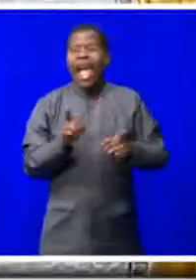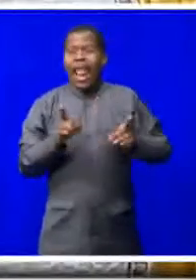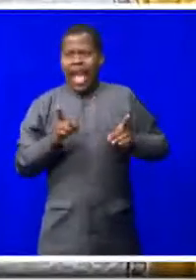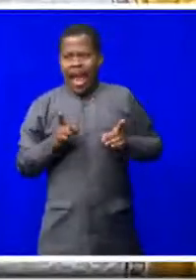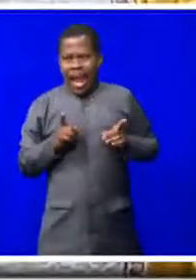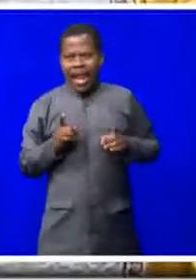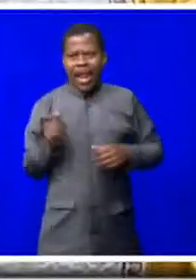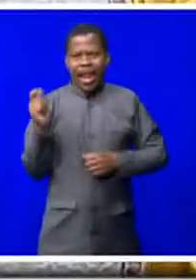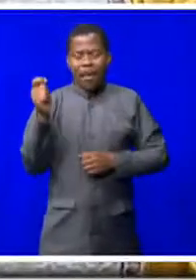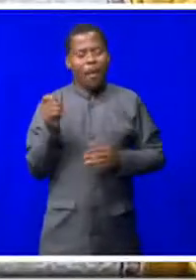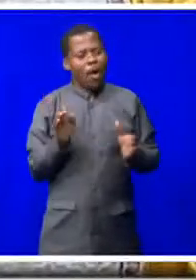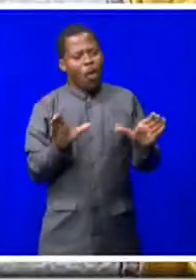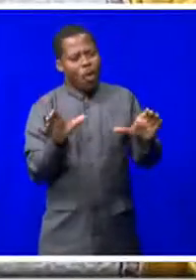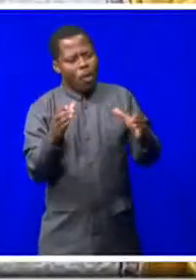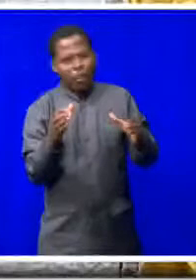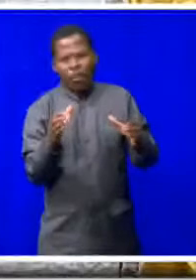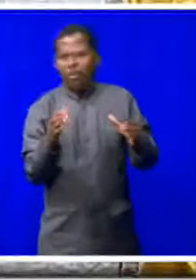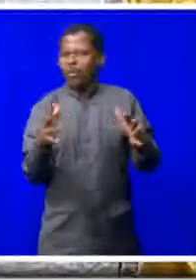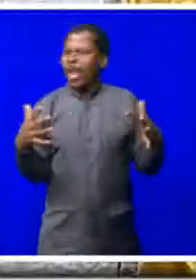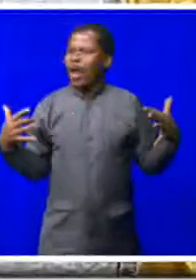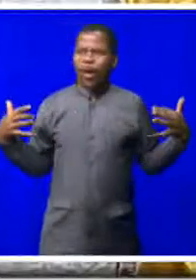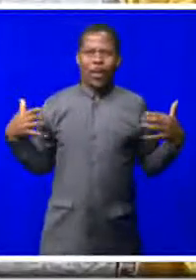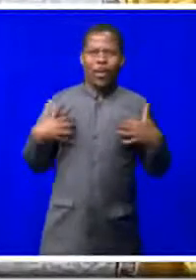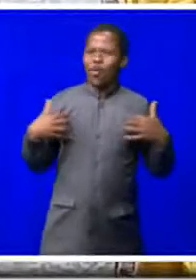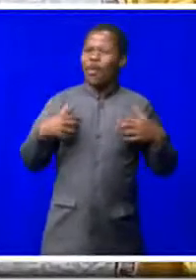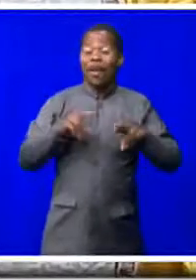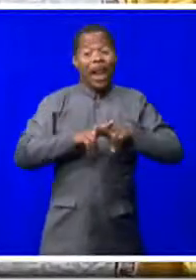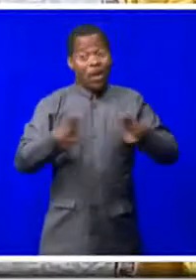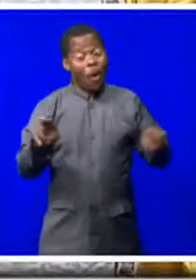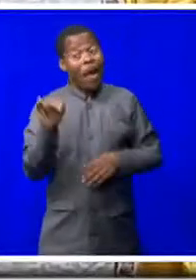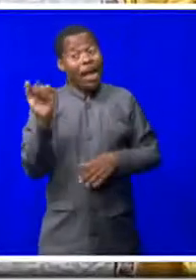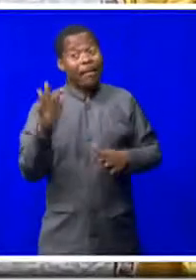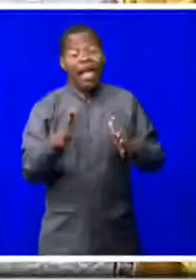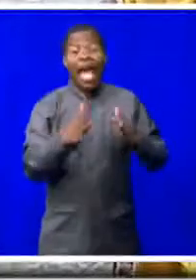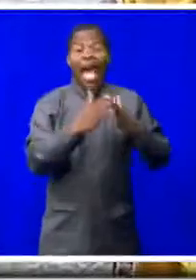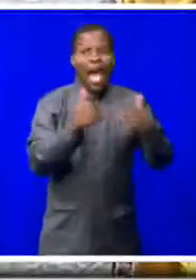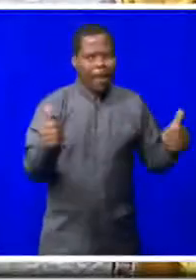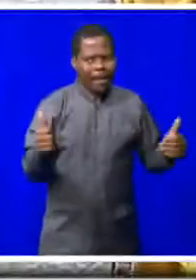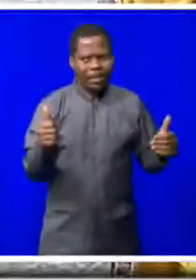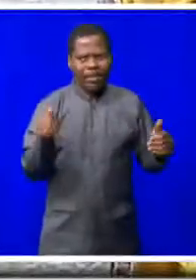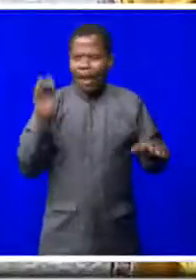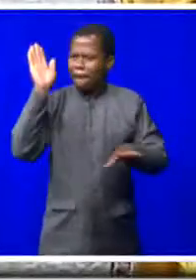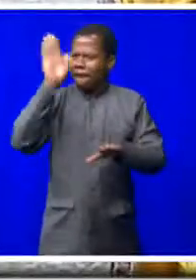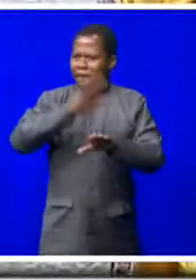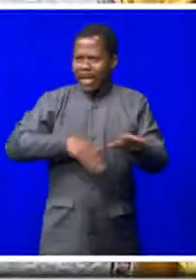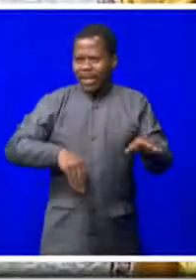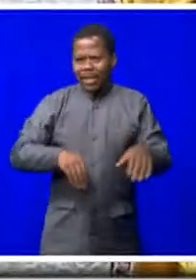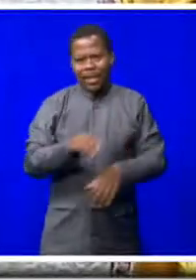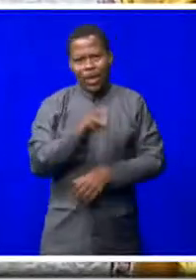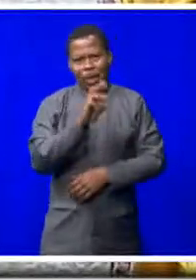libutho nakwendekile lokho nalo lilahle kubo